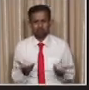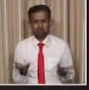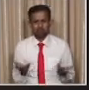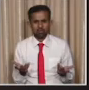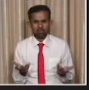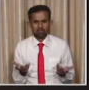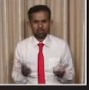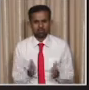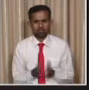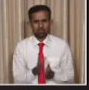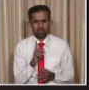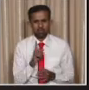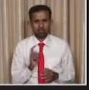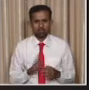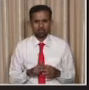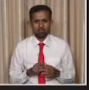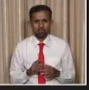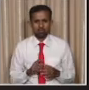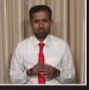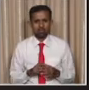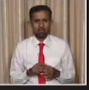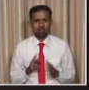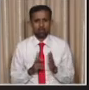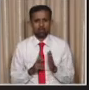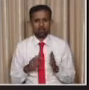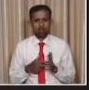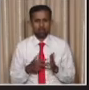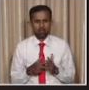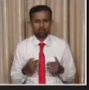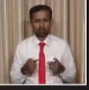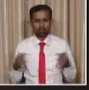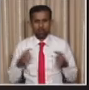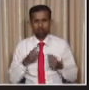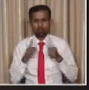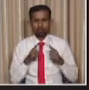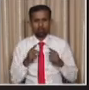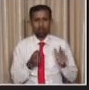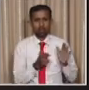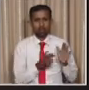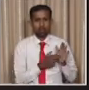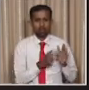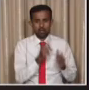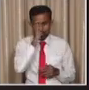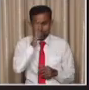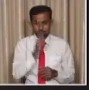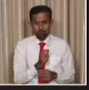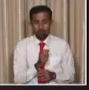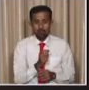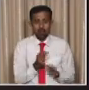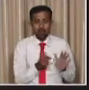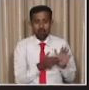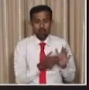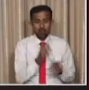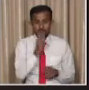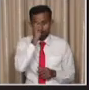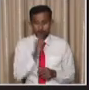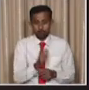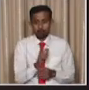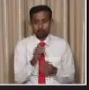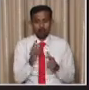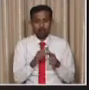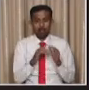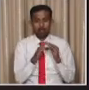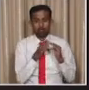මට ඒකම තව ප්‍රශ්නයක් තියෙනවා දැන් මේ වැඩ ගැන මේ අයවැය ගැන විරුද්ධව කතා කරපු නාමල් රාජපක්ෂ මහත්තයා නාමල් රාජපක්ෂ මහත්තයාත් මේ